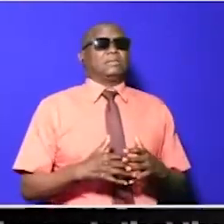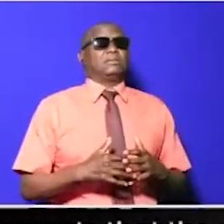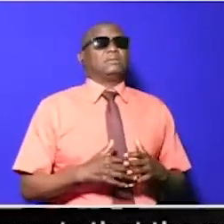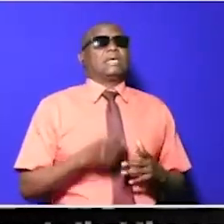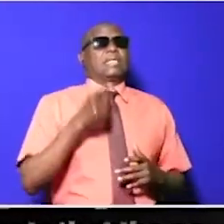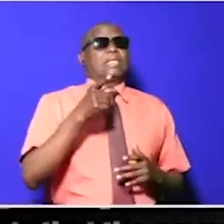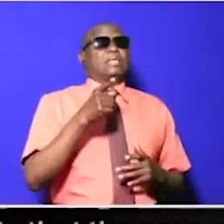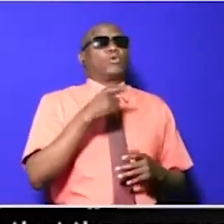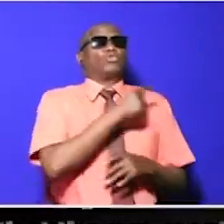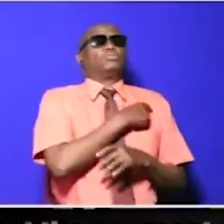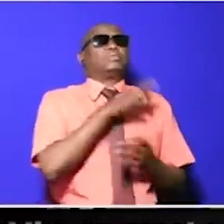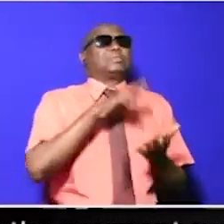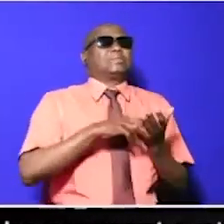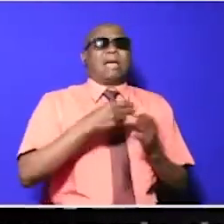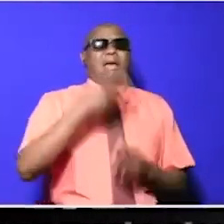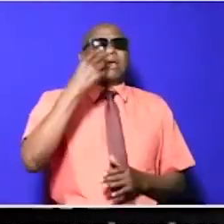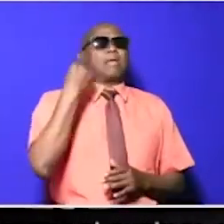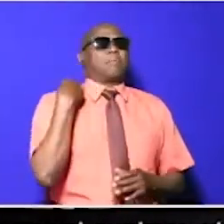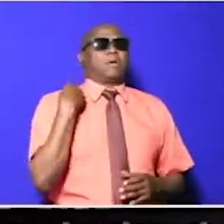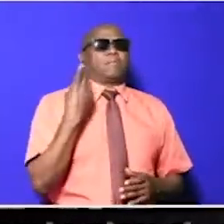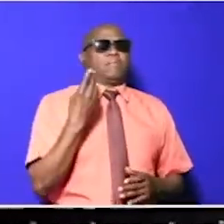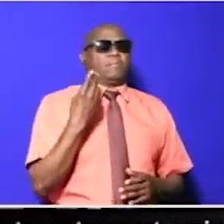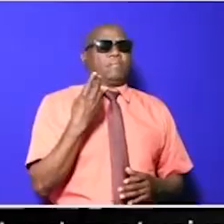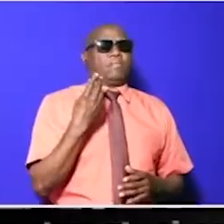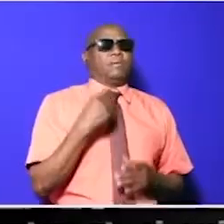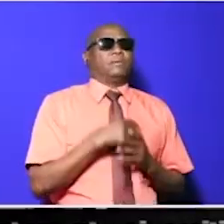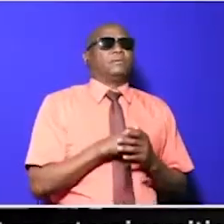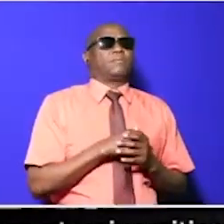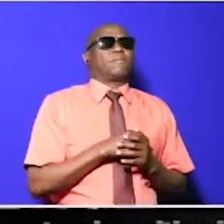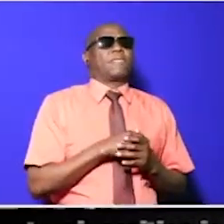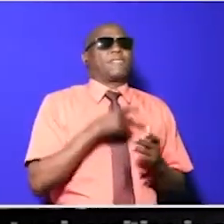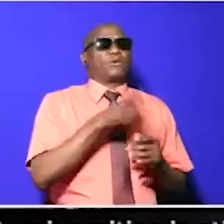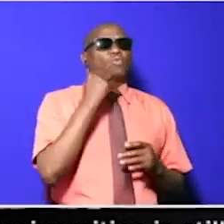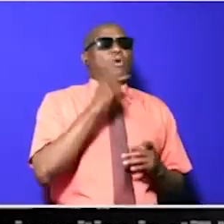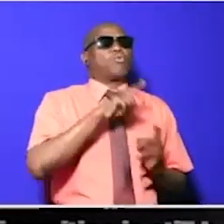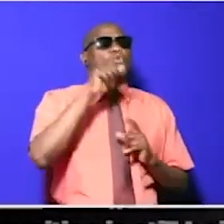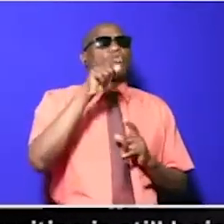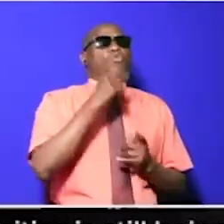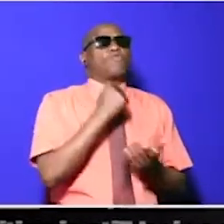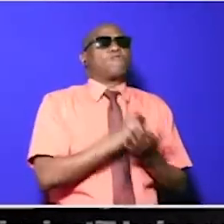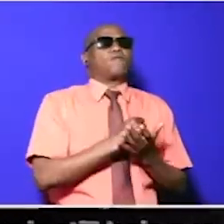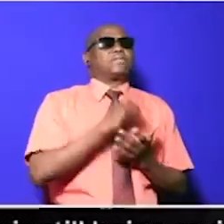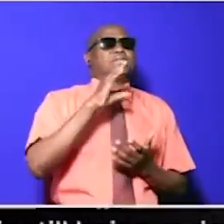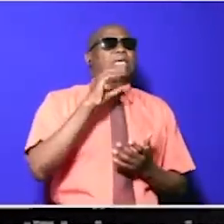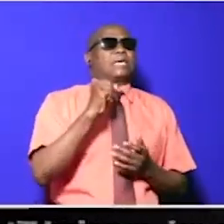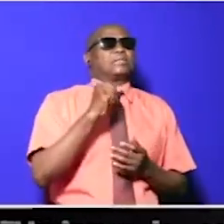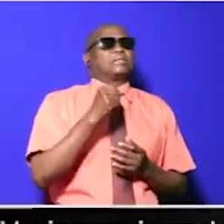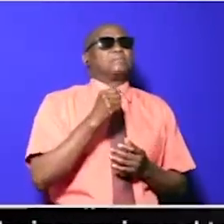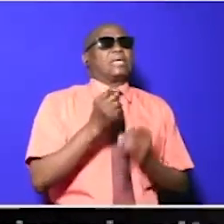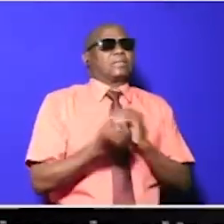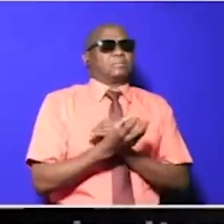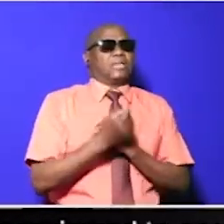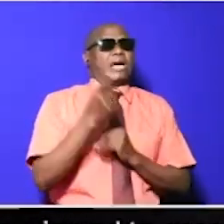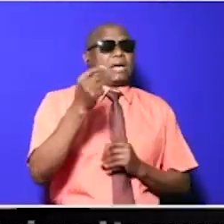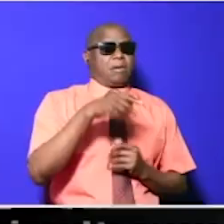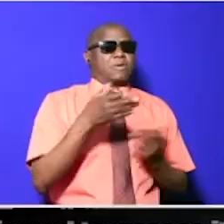the highest number in this county. Na ndio nilienda kwa ofisi nikaelezea waziri ambaye anasimamia mambo ya matibabu. Aje